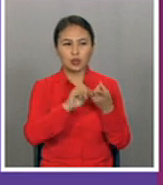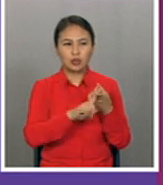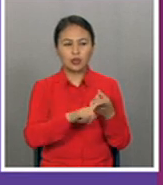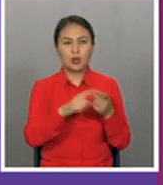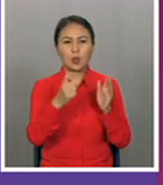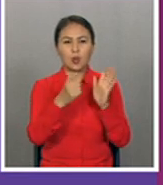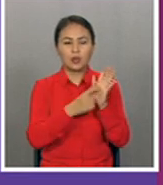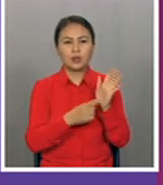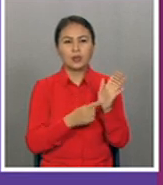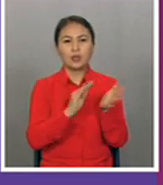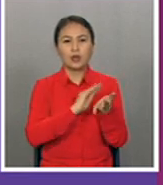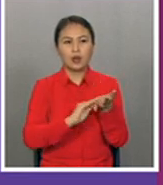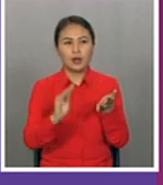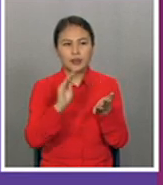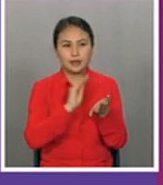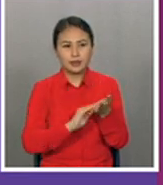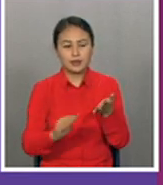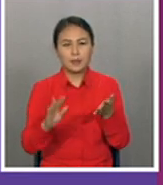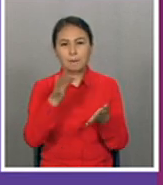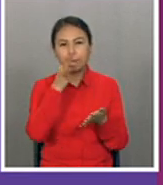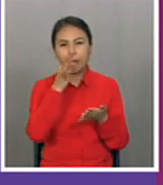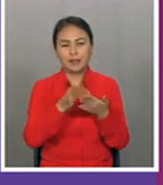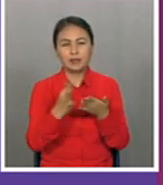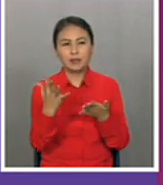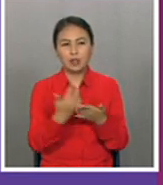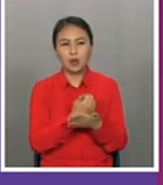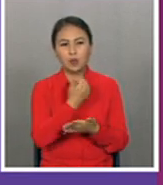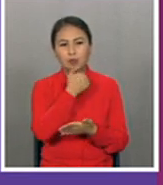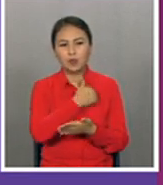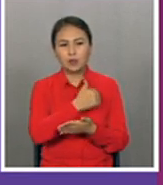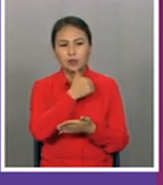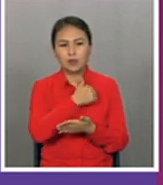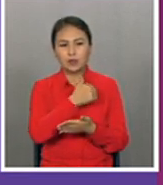өрнектер құрастырып, мәнін тауып көріңдер.